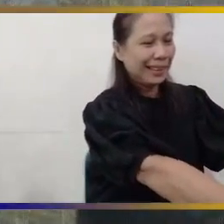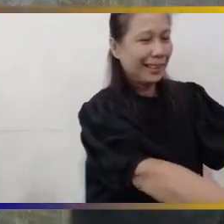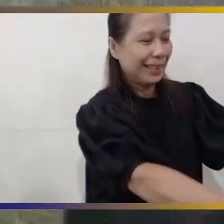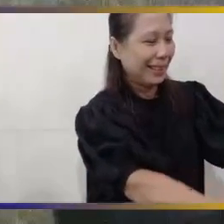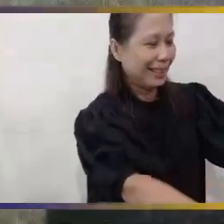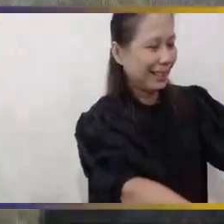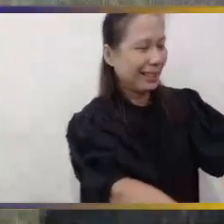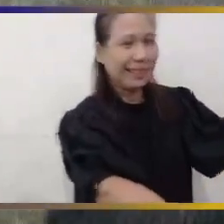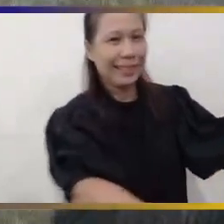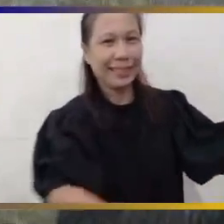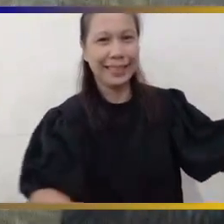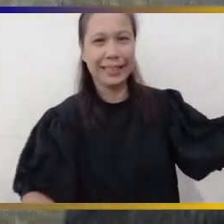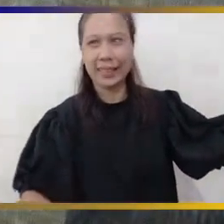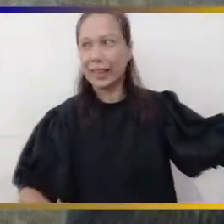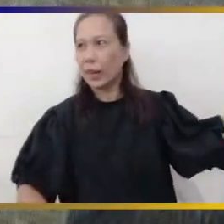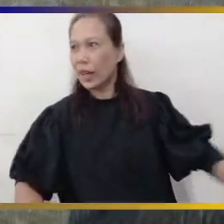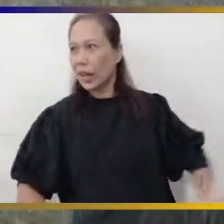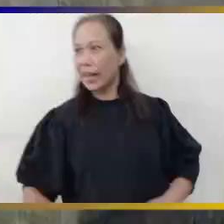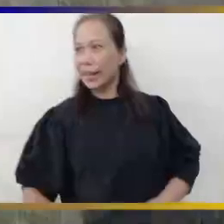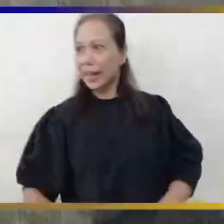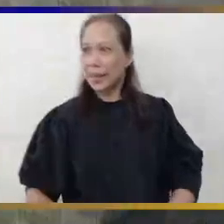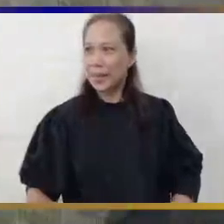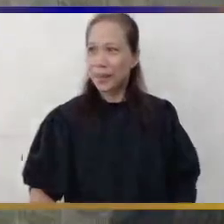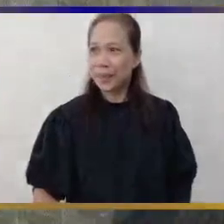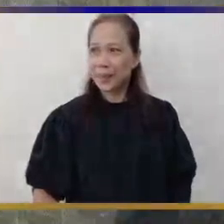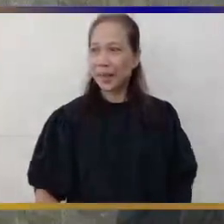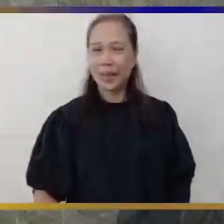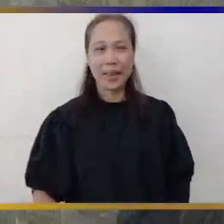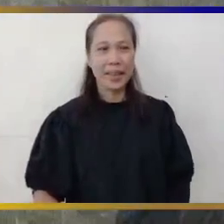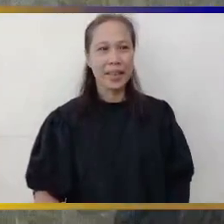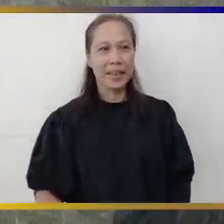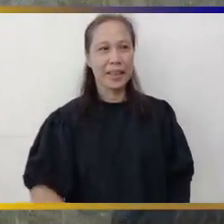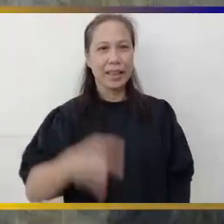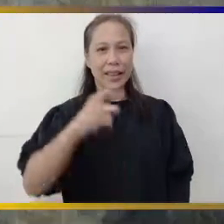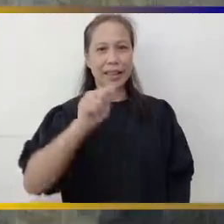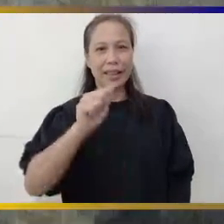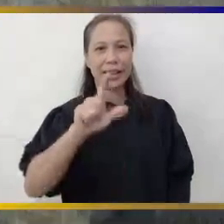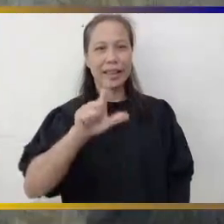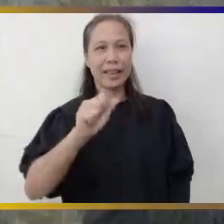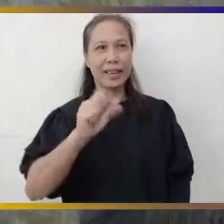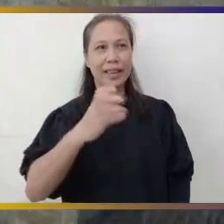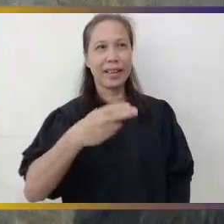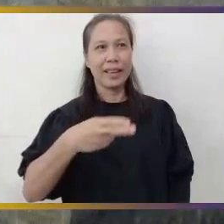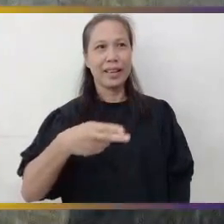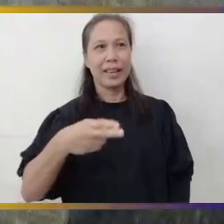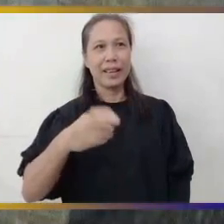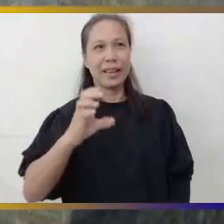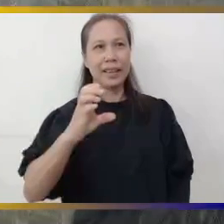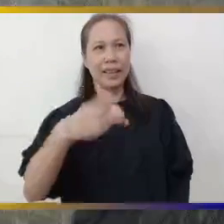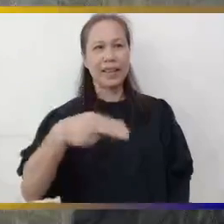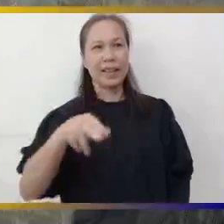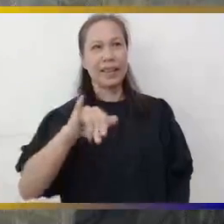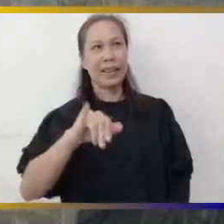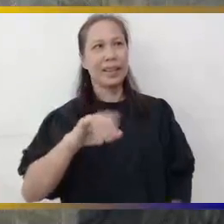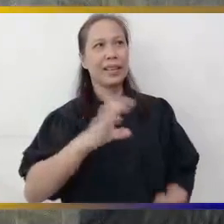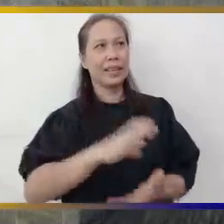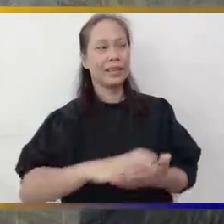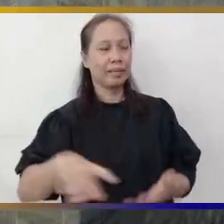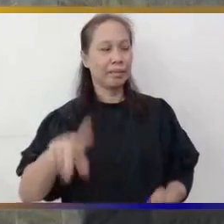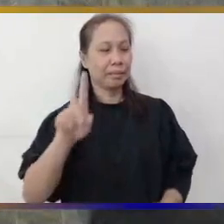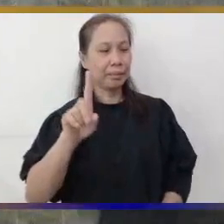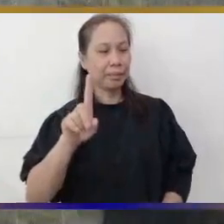malak malak chapter 1 All right are you with me